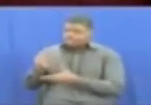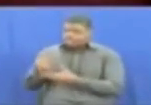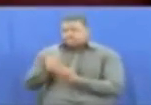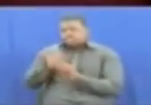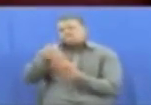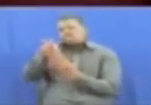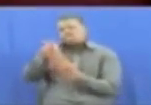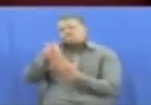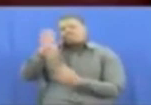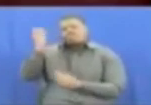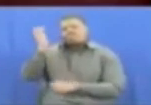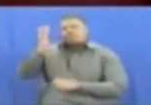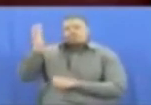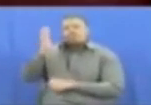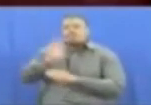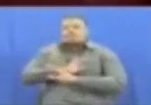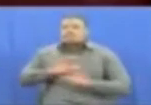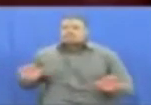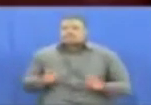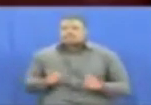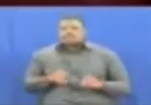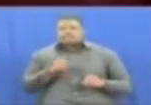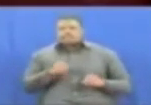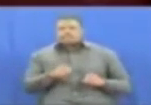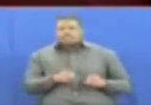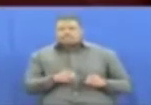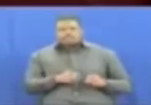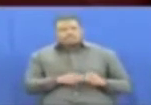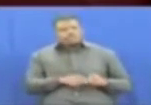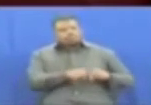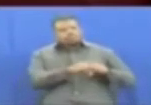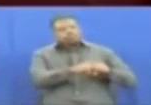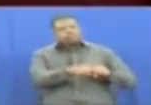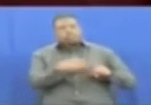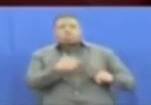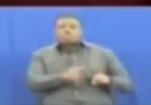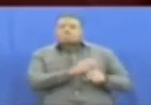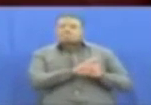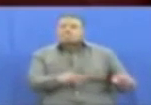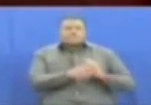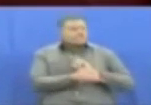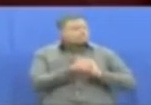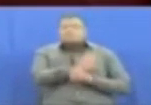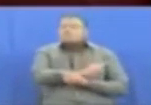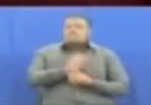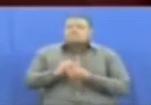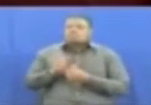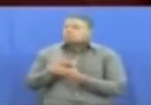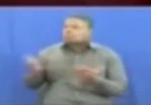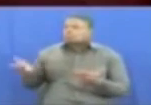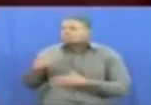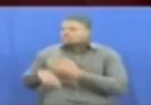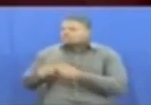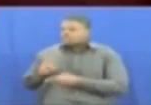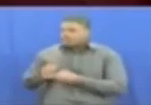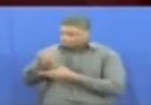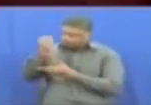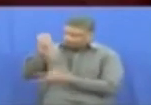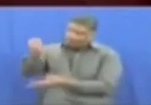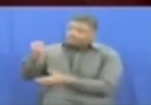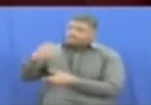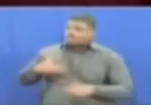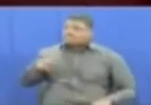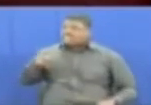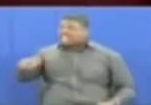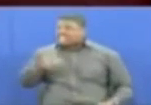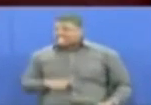rigid. Unachoweza mbunge ni kungangana na shilingi moja tu ya waziri ambayo haibadilishi chochote katika bajeti ya wizara.